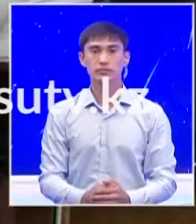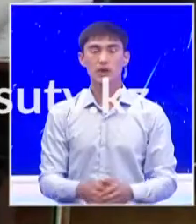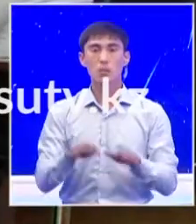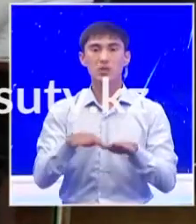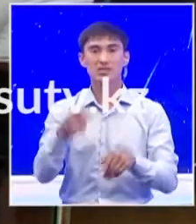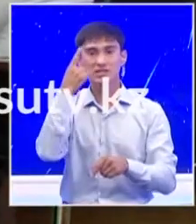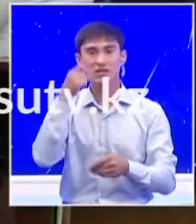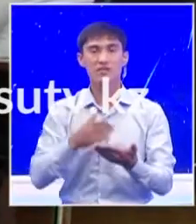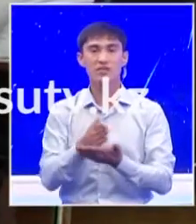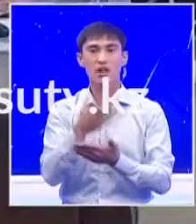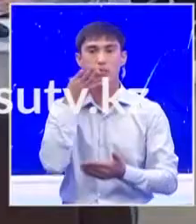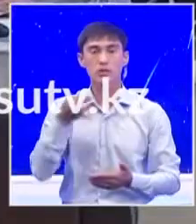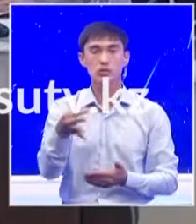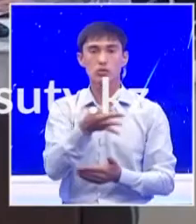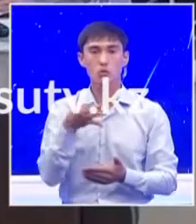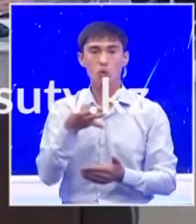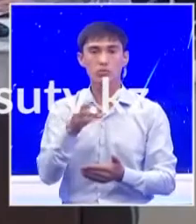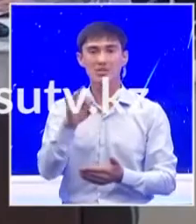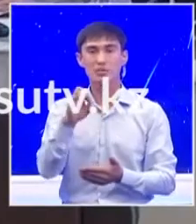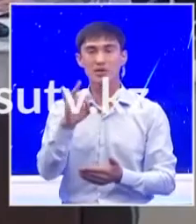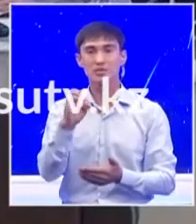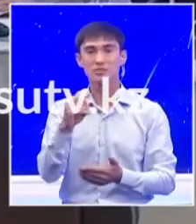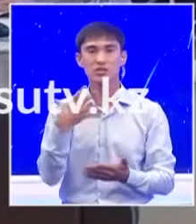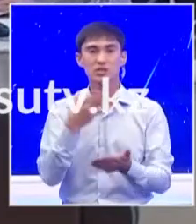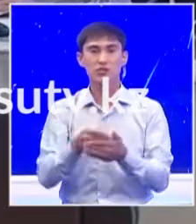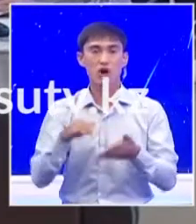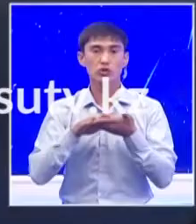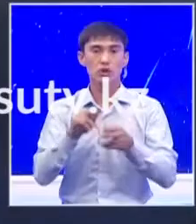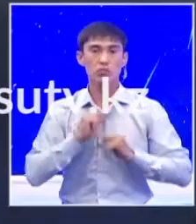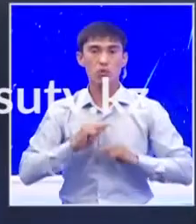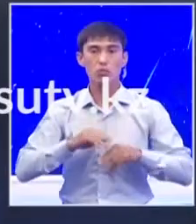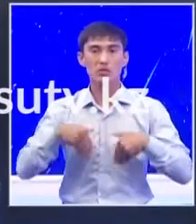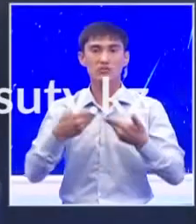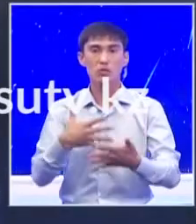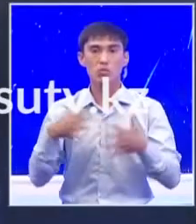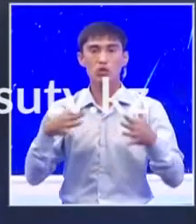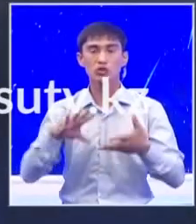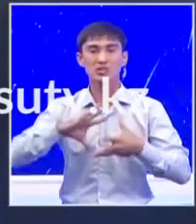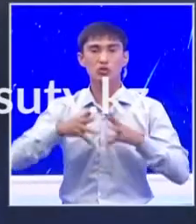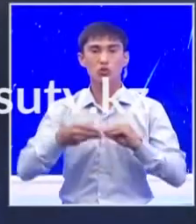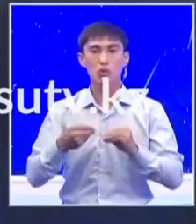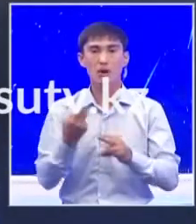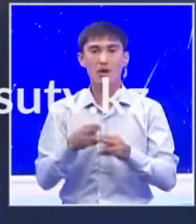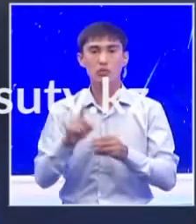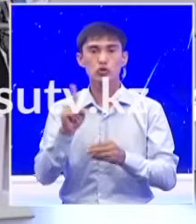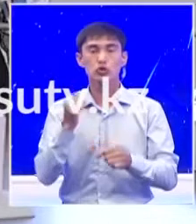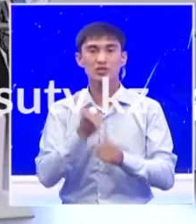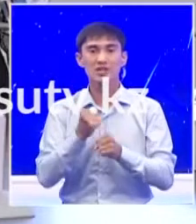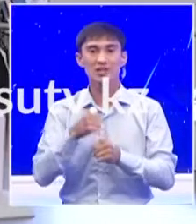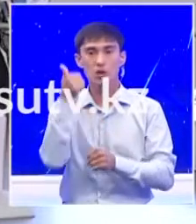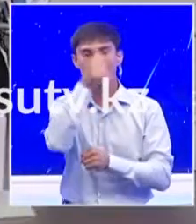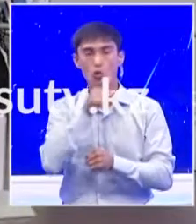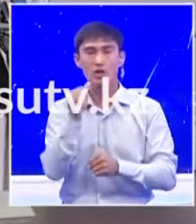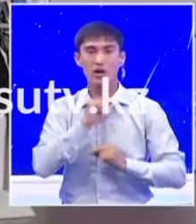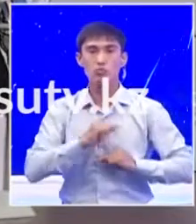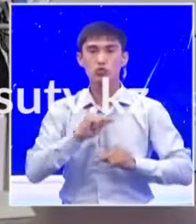Председатель Совета ветеранов Алматинской области Ирмек Келимсиит свой отчет о работе посвятил большей части итогам, а именно, что сделано за годы работы